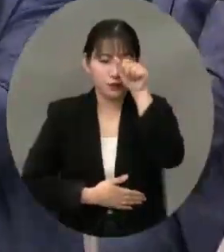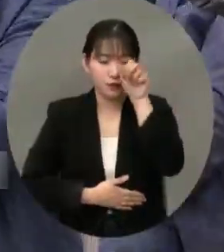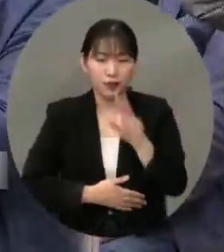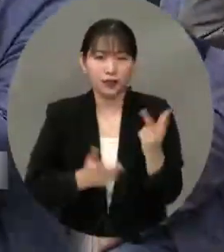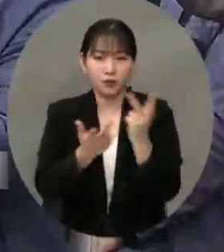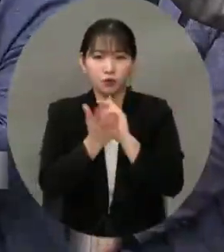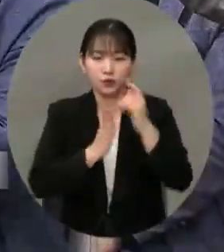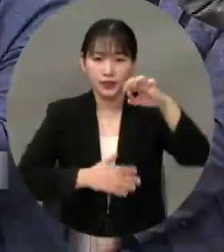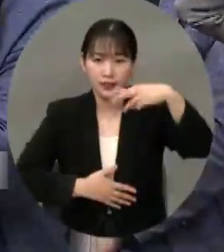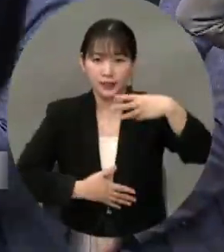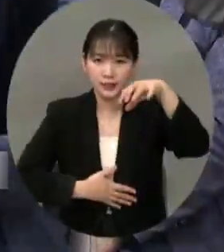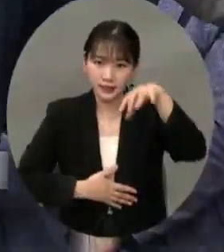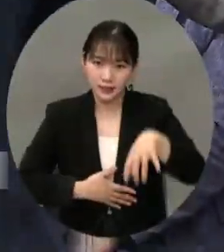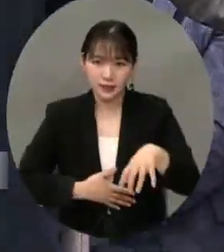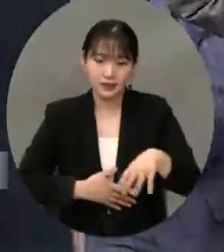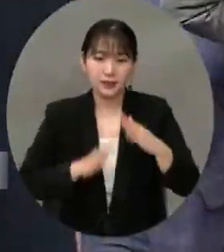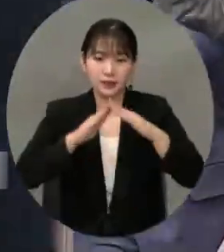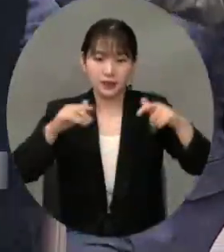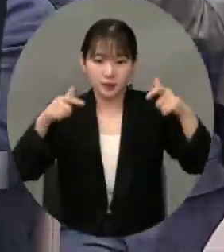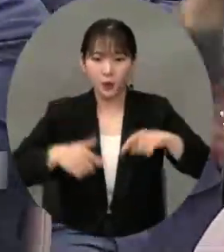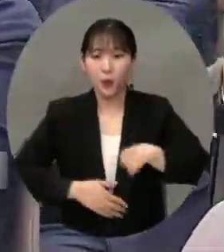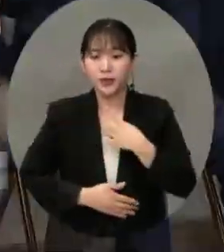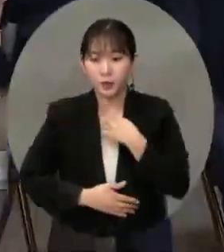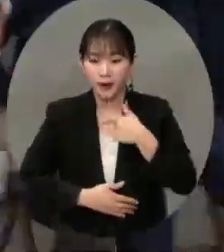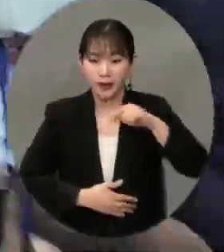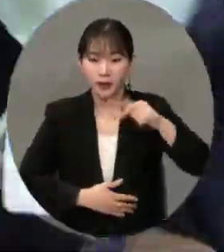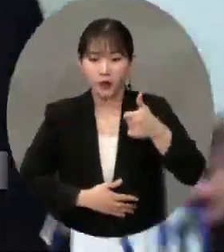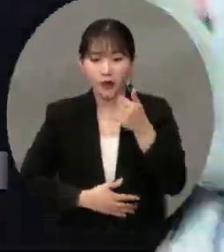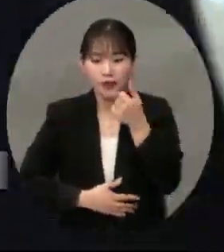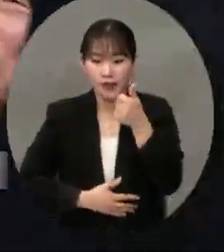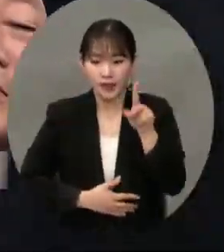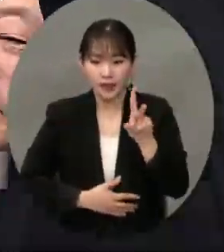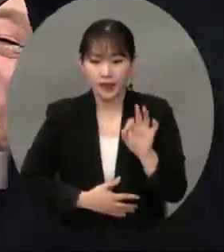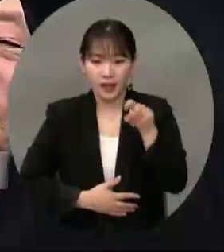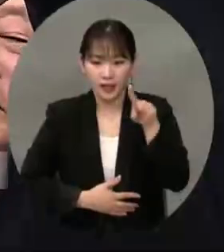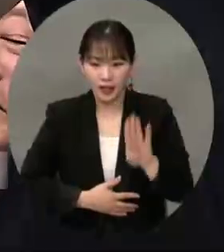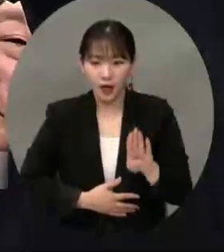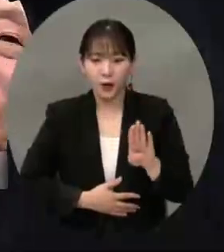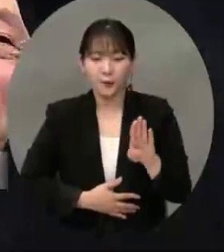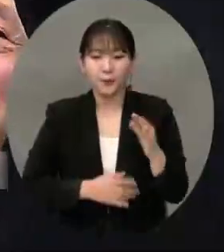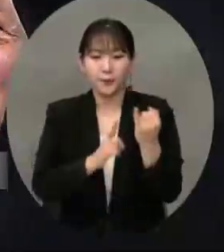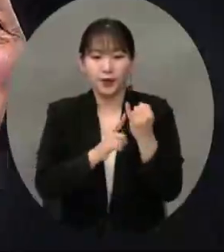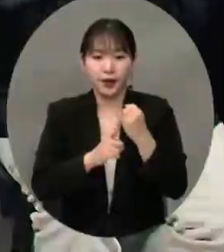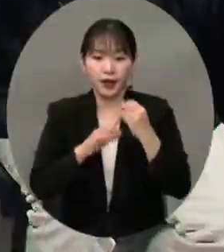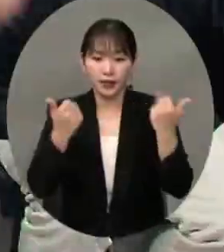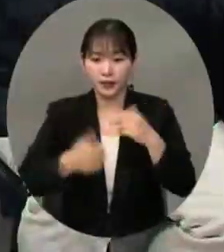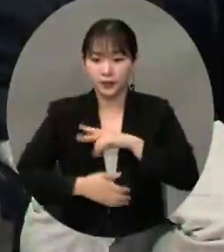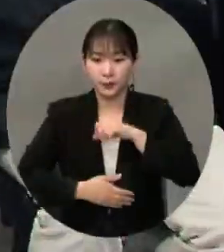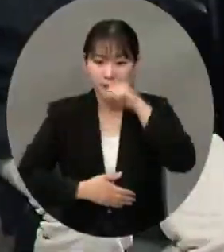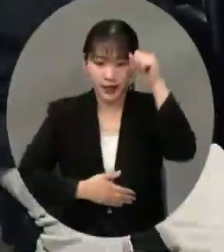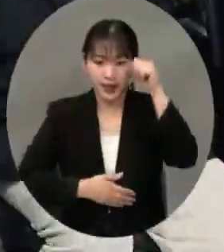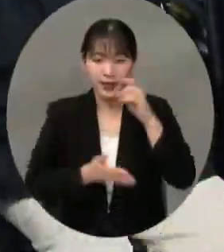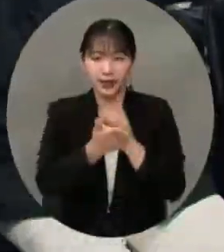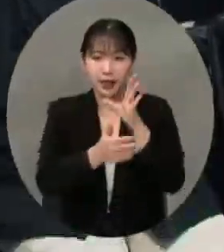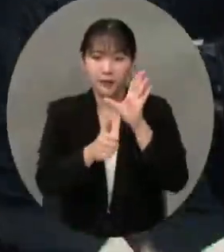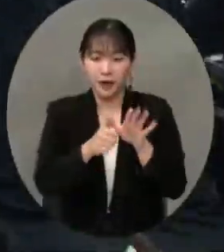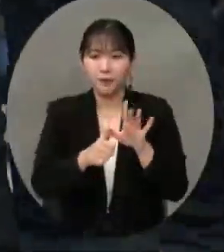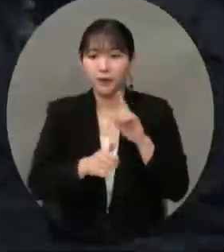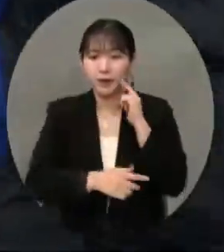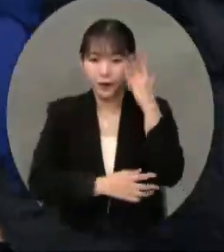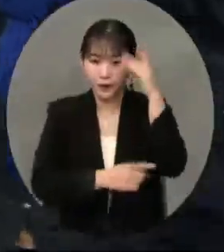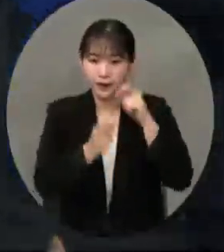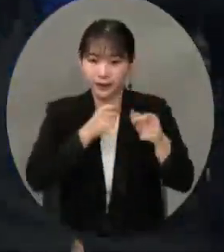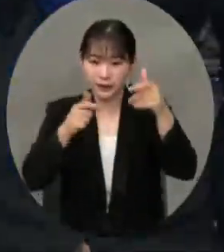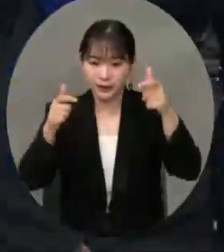광양 곡성 구례 을에서는 전남에서 유일한 여성인 권양엽 당선인이 배출됐습니다. 담양 함평 영광